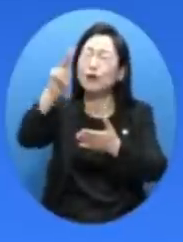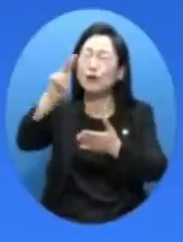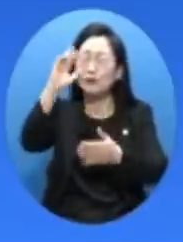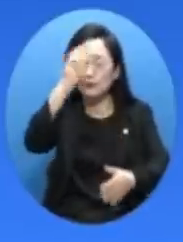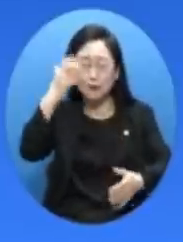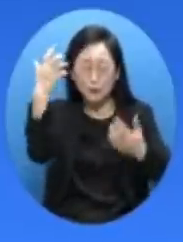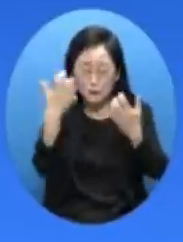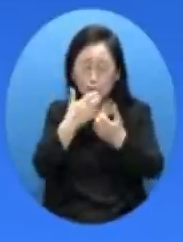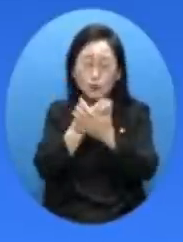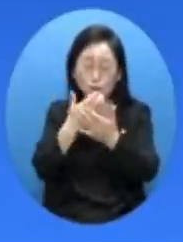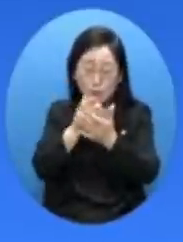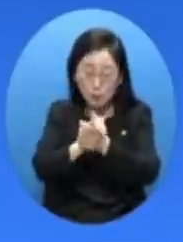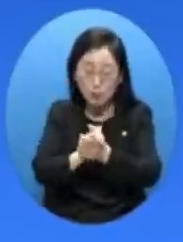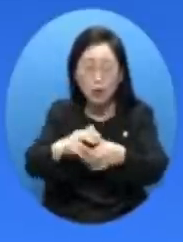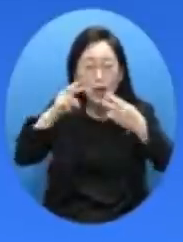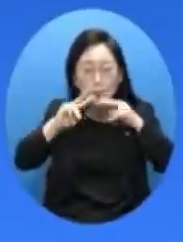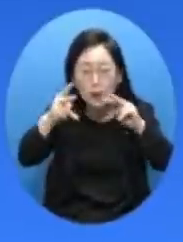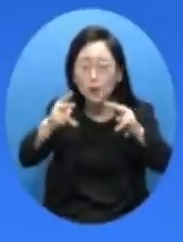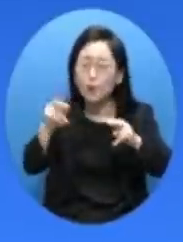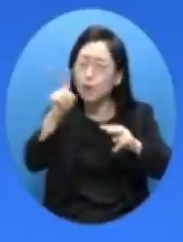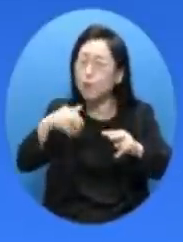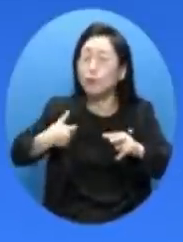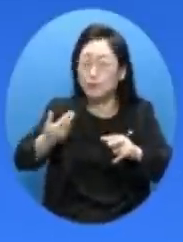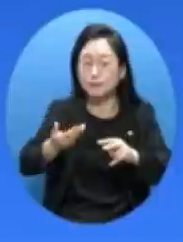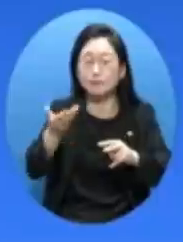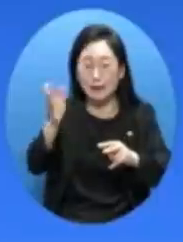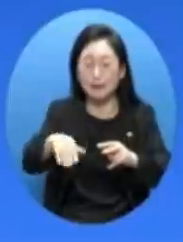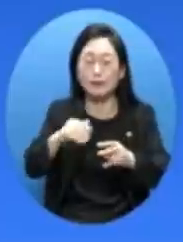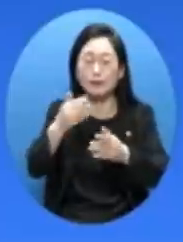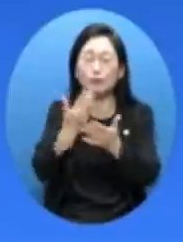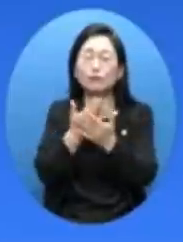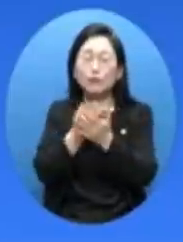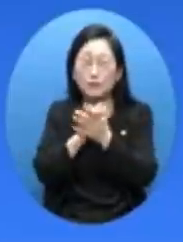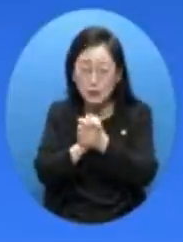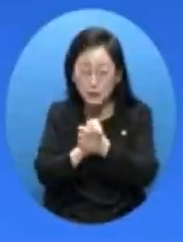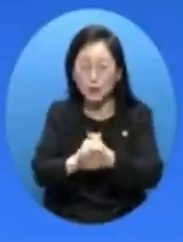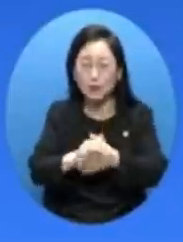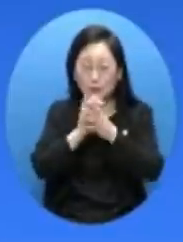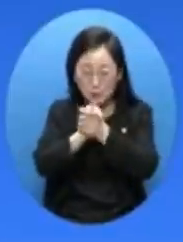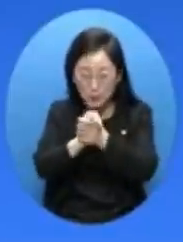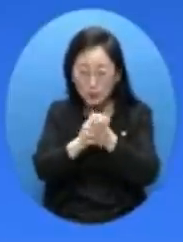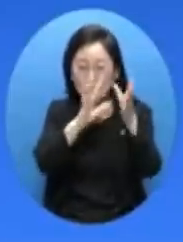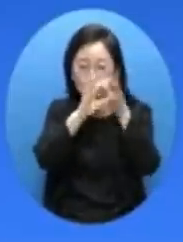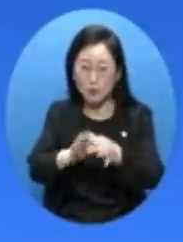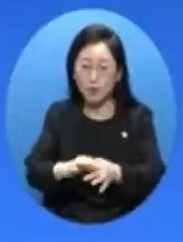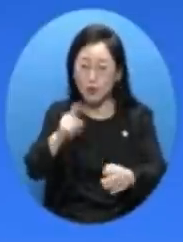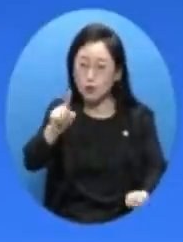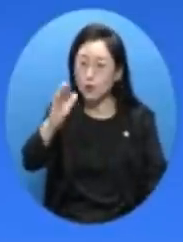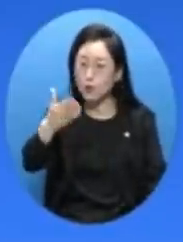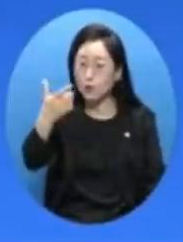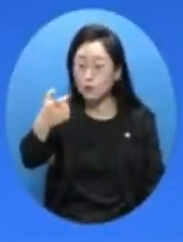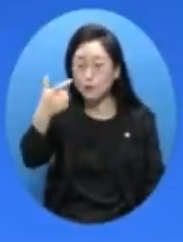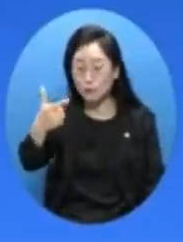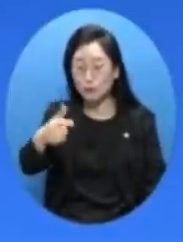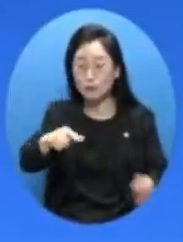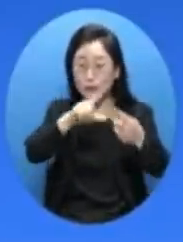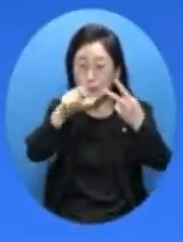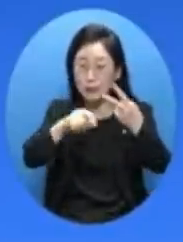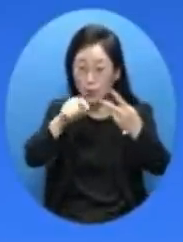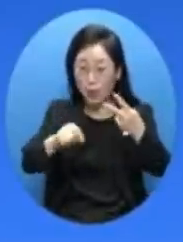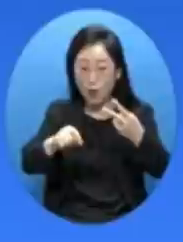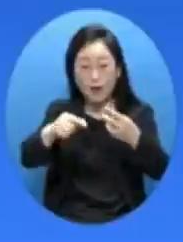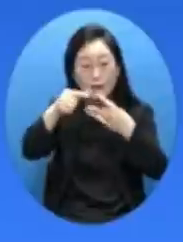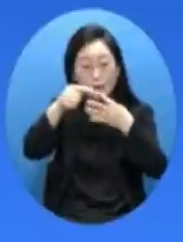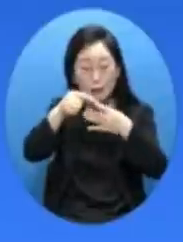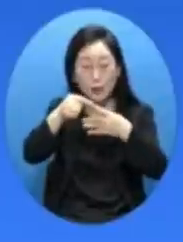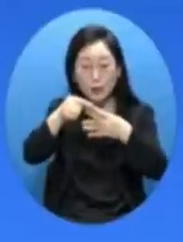그리고 방언이 뭔지 보다 그것도 함께 주시옵소서. 그래가고 기도하고 또 기도하고 기도했는데 1966년 2월 달에 첫 주에